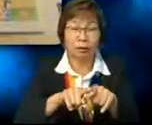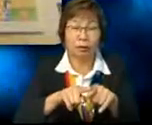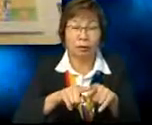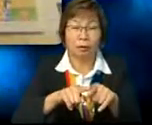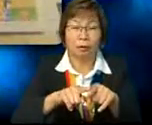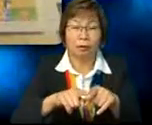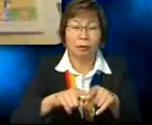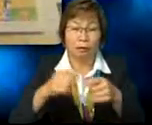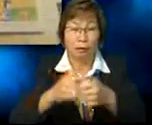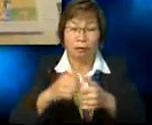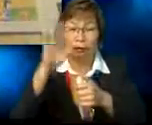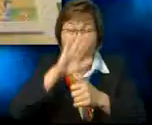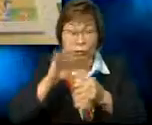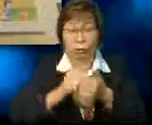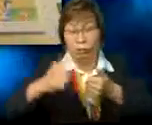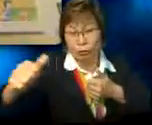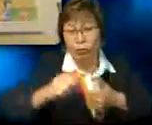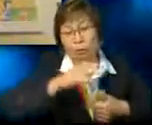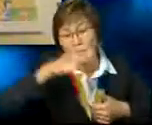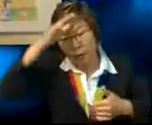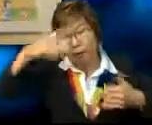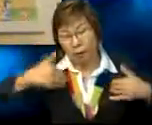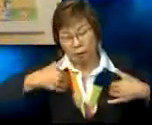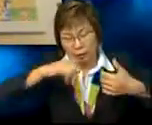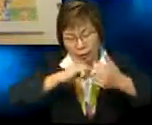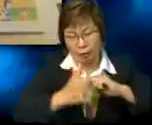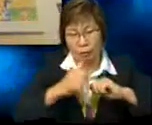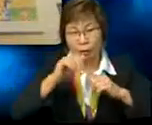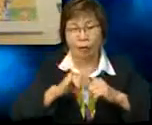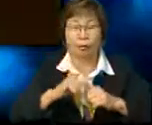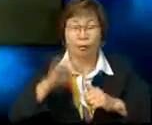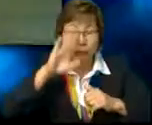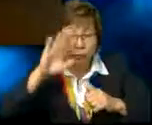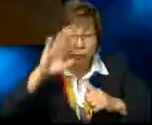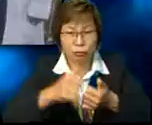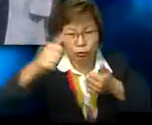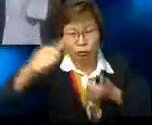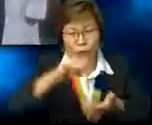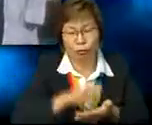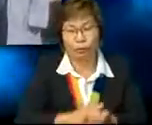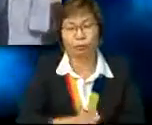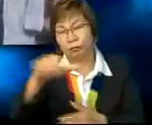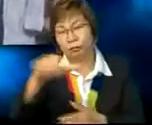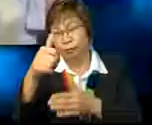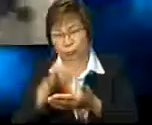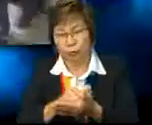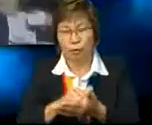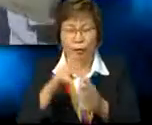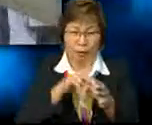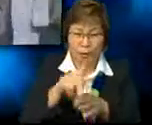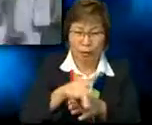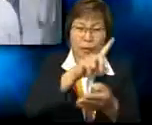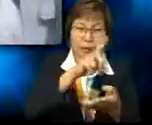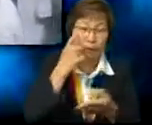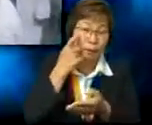selalunya berlaku pada kanak-kanak yang ibu bapa mereka mempunyai masalah rabun jauh juga. Selain daripada itu juga, pakar mata di